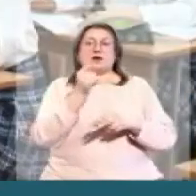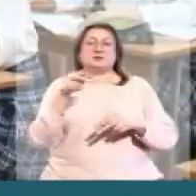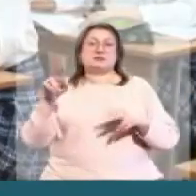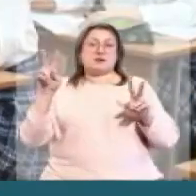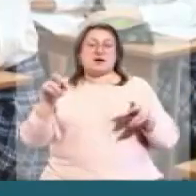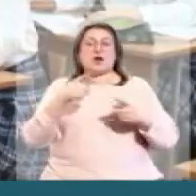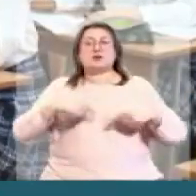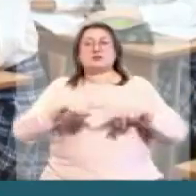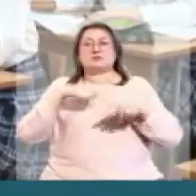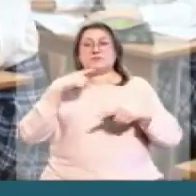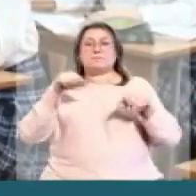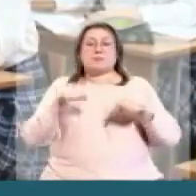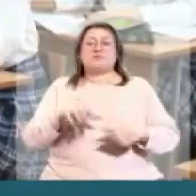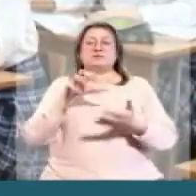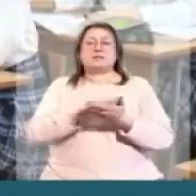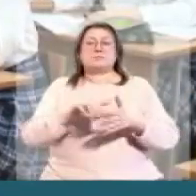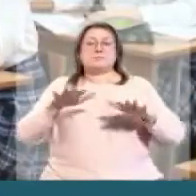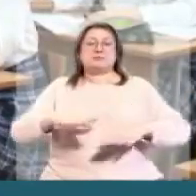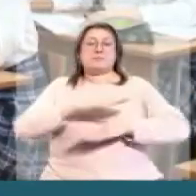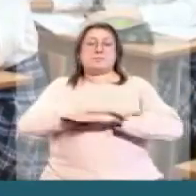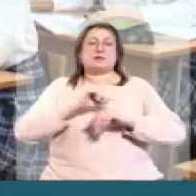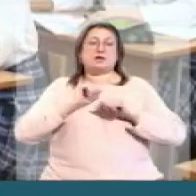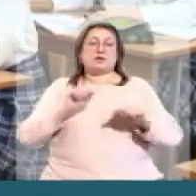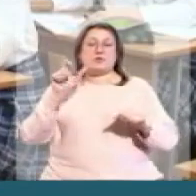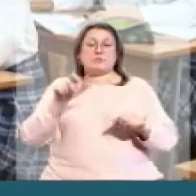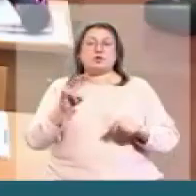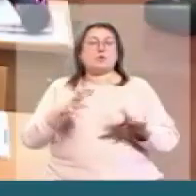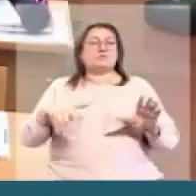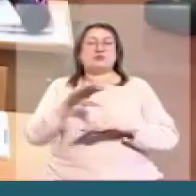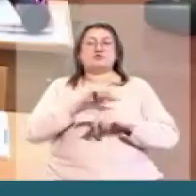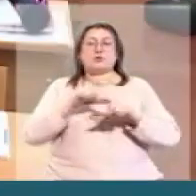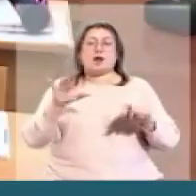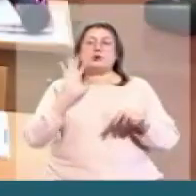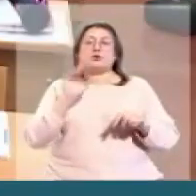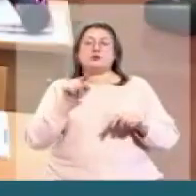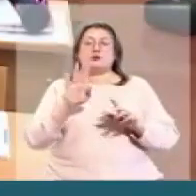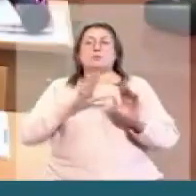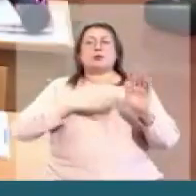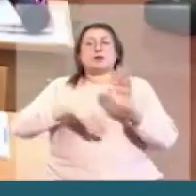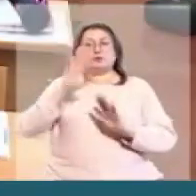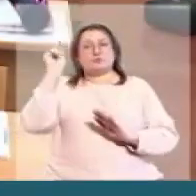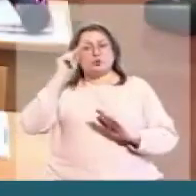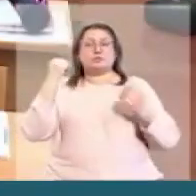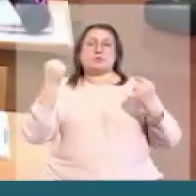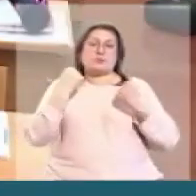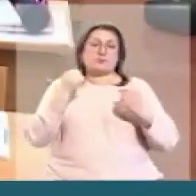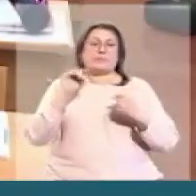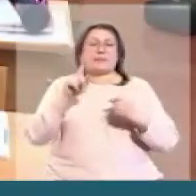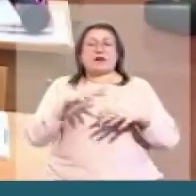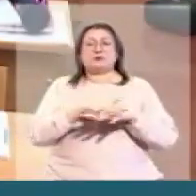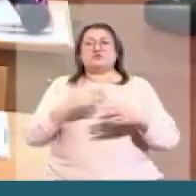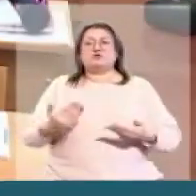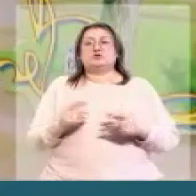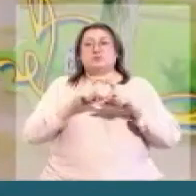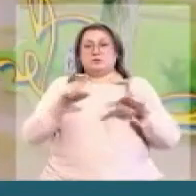говорят организаторы, право занять место за партой героя будет не у всех школьников, а лишь у тех, кто отличился в учебе, спорте, а также общественной